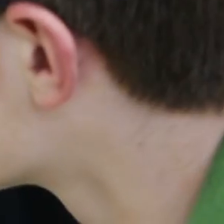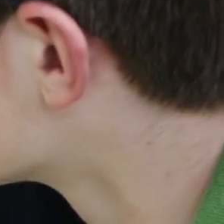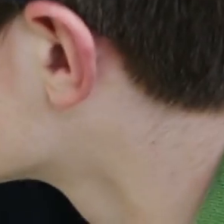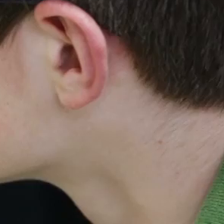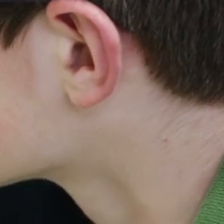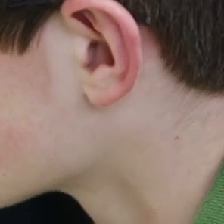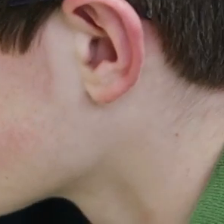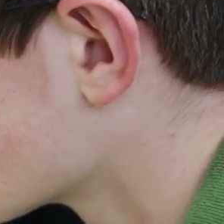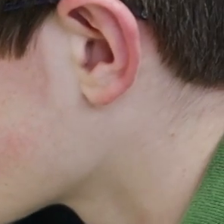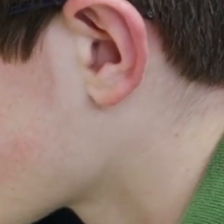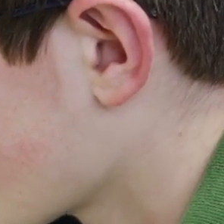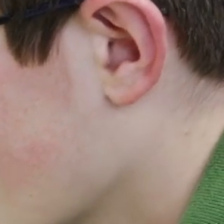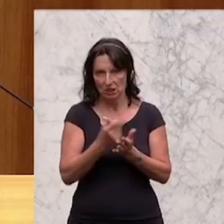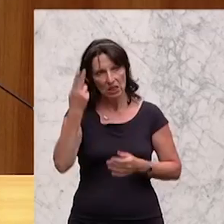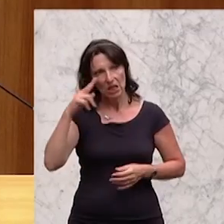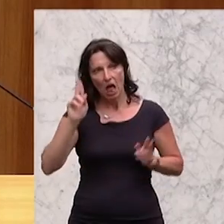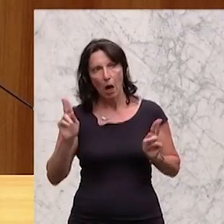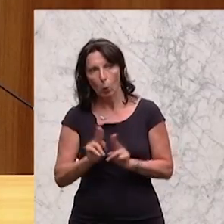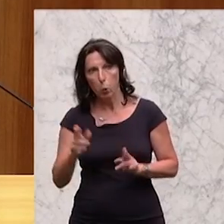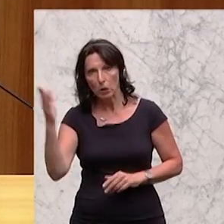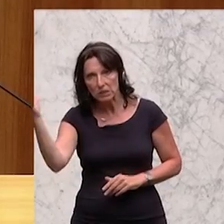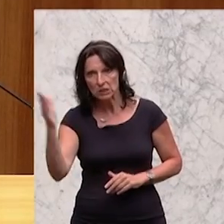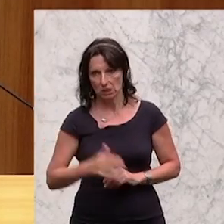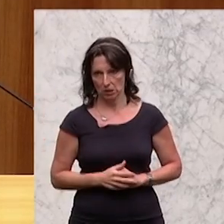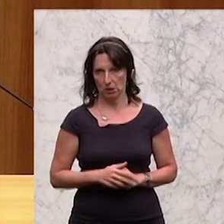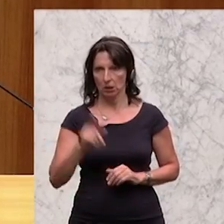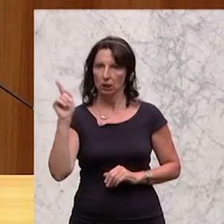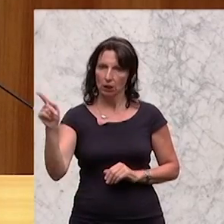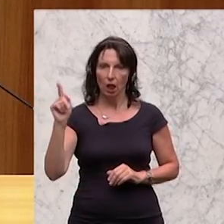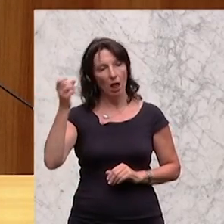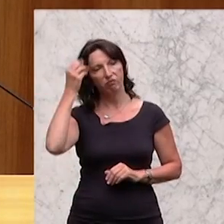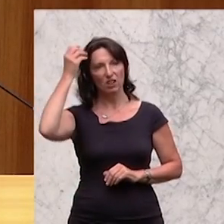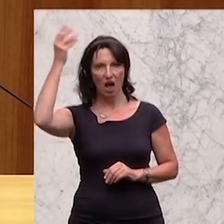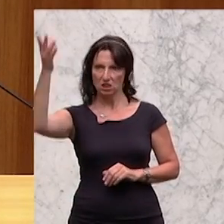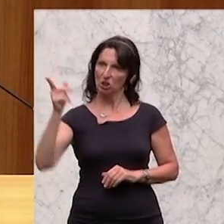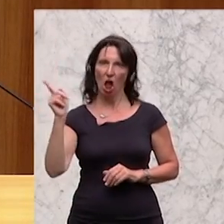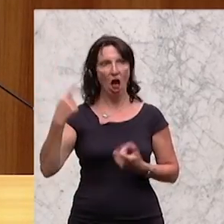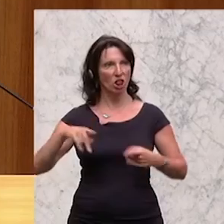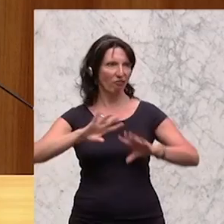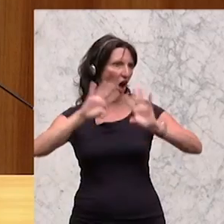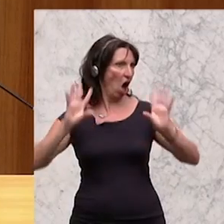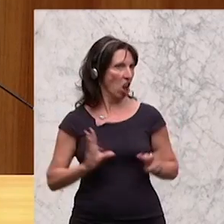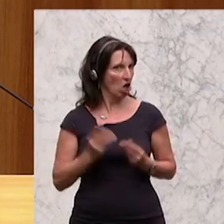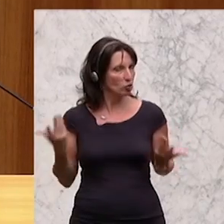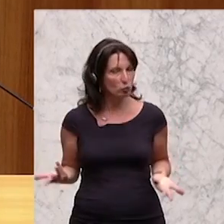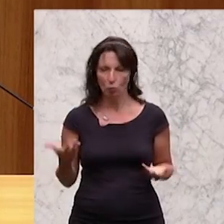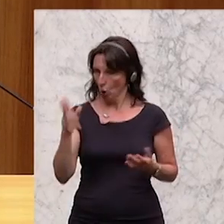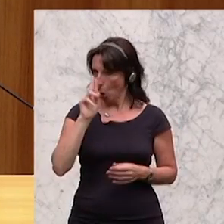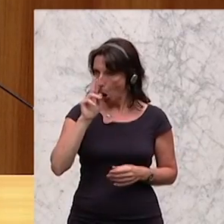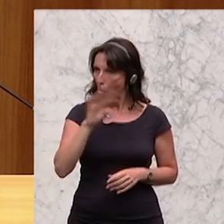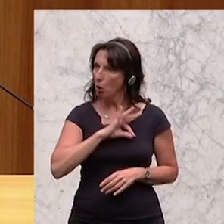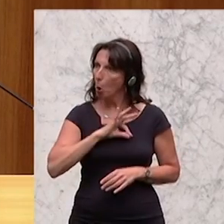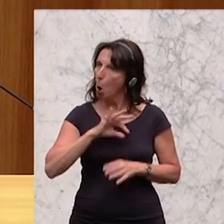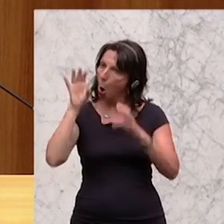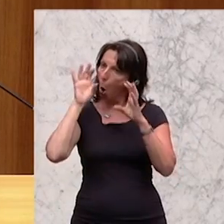der Gesamtschule geht. Sebastian Kurz zeigt hier als Basti Fantasti, dass er offensichtlich alles darf. Meine lieben Kollegen von der ÖVP, Sie